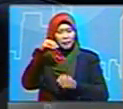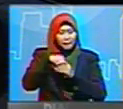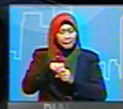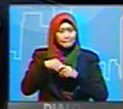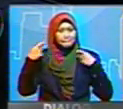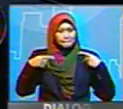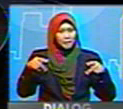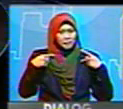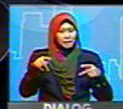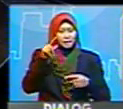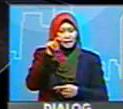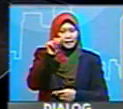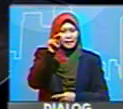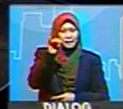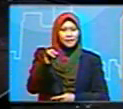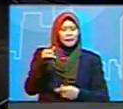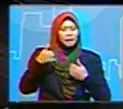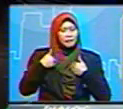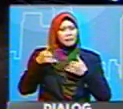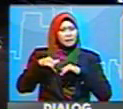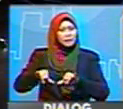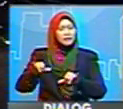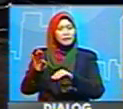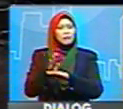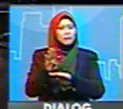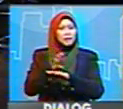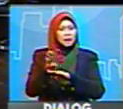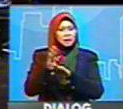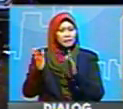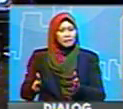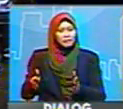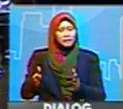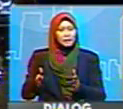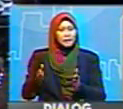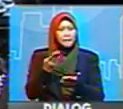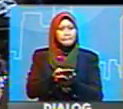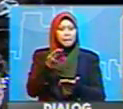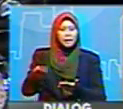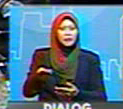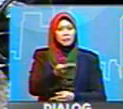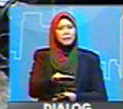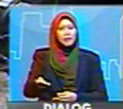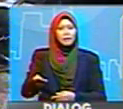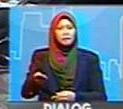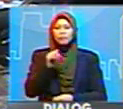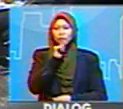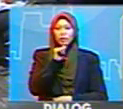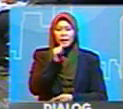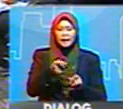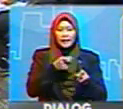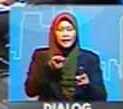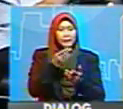t sebbut masih lagi ada peniaga-peniaga yang jual di pasar tani itu yang membeli barangannya bukan daripada direct daripada